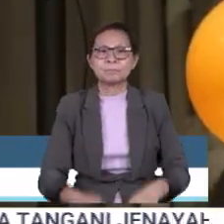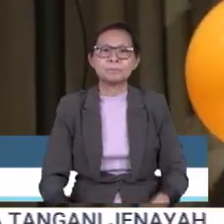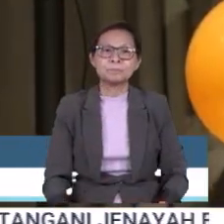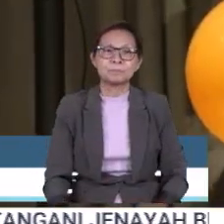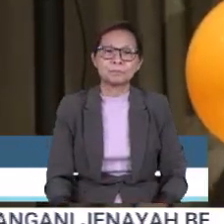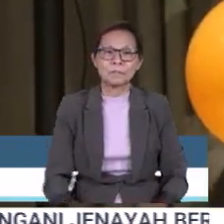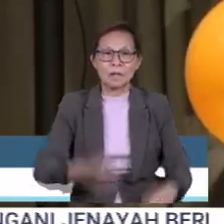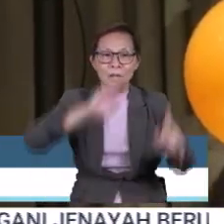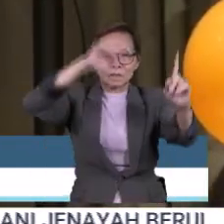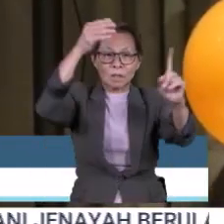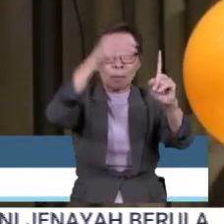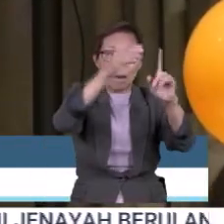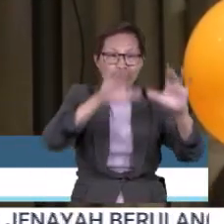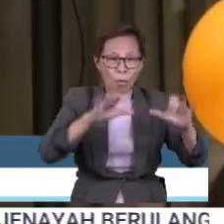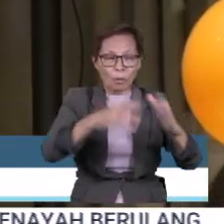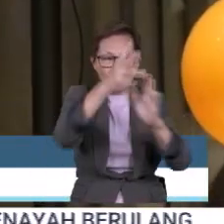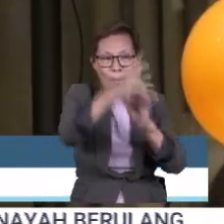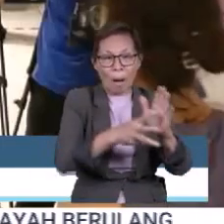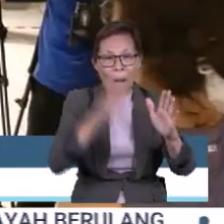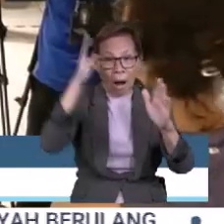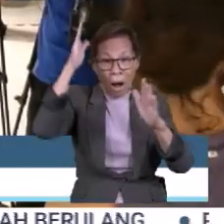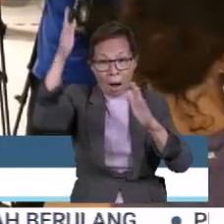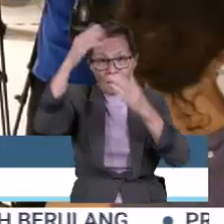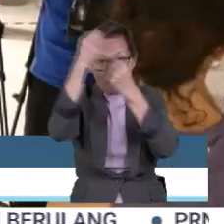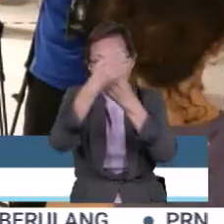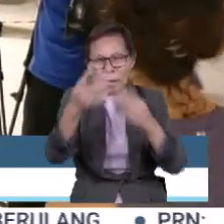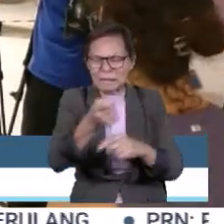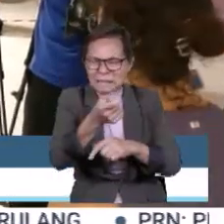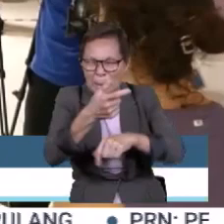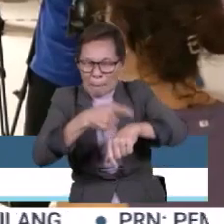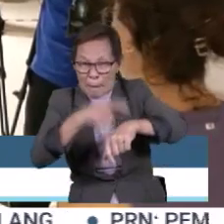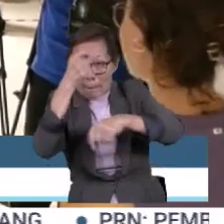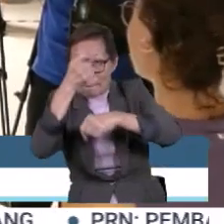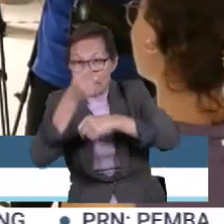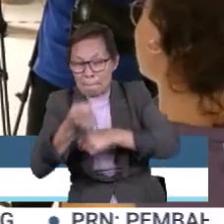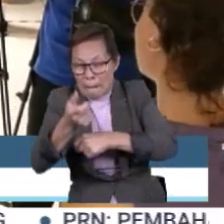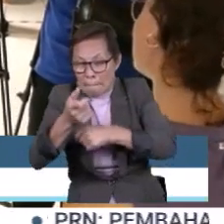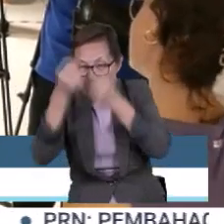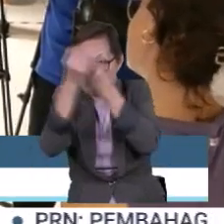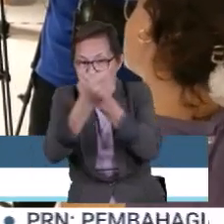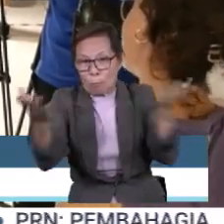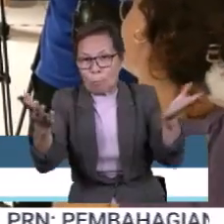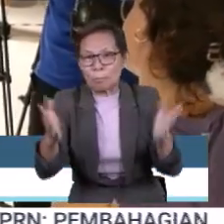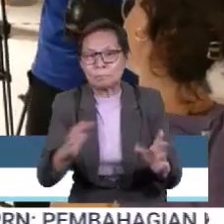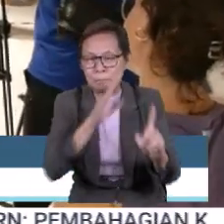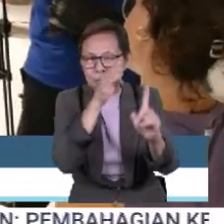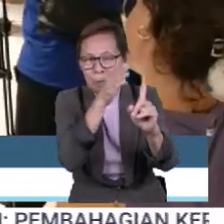Jelas beliau, sasaran bagi kontingen para akan diumumkan dalam masa terdekat.